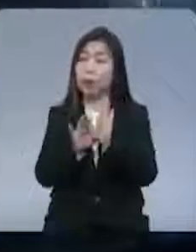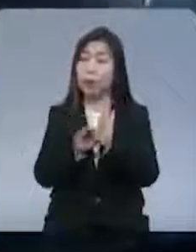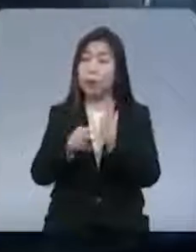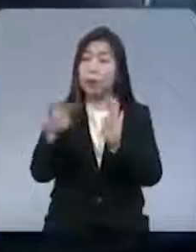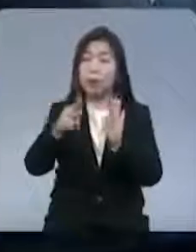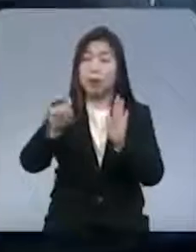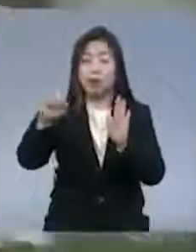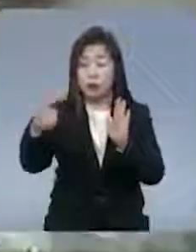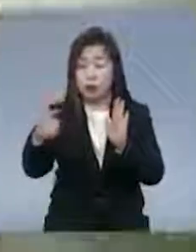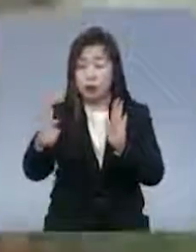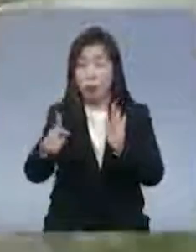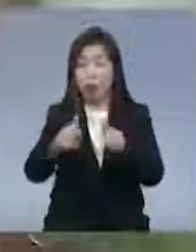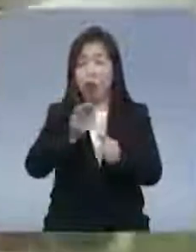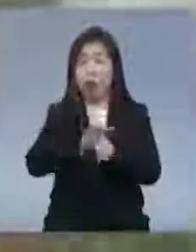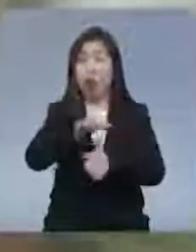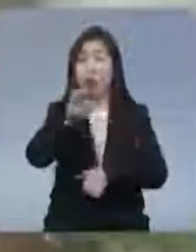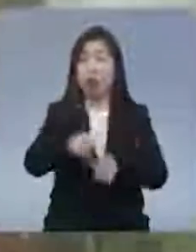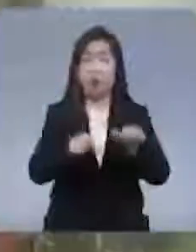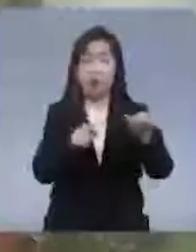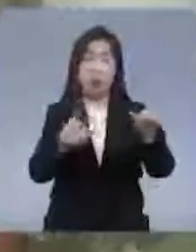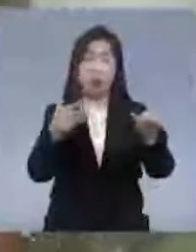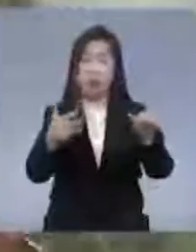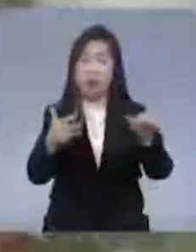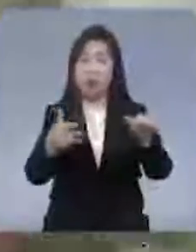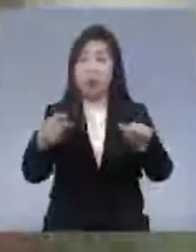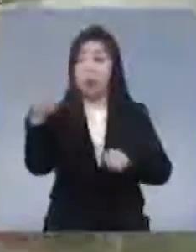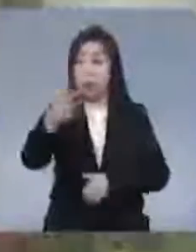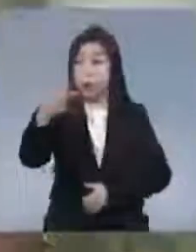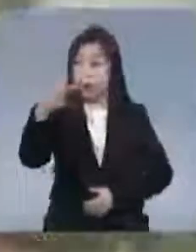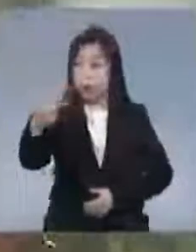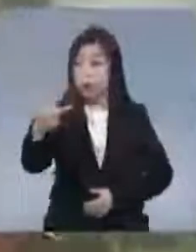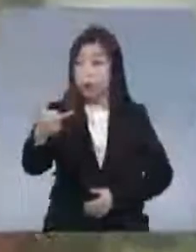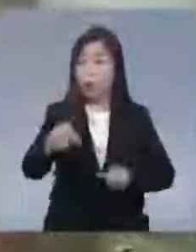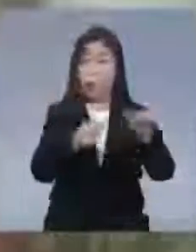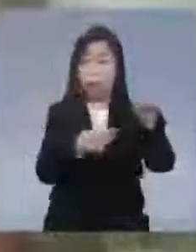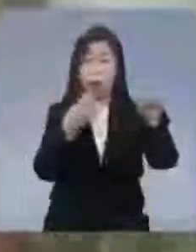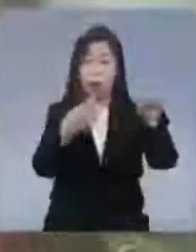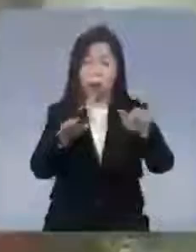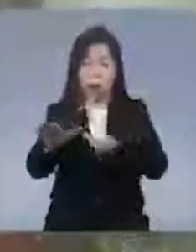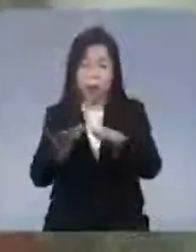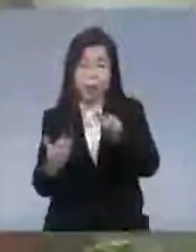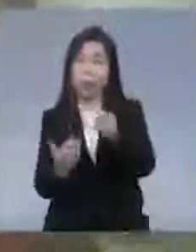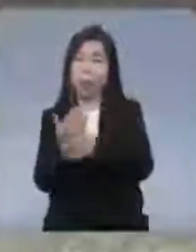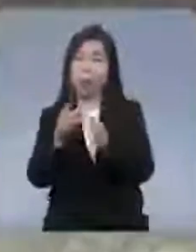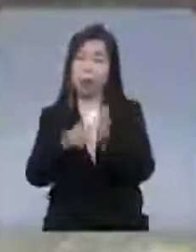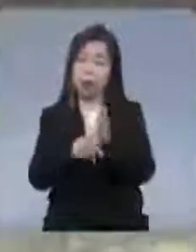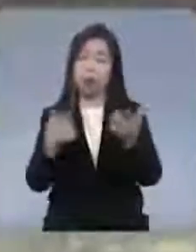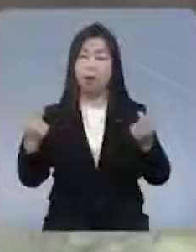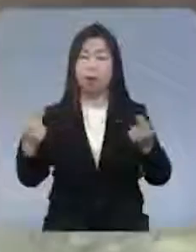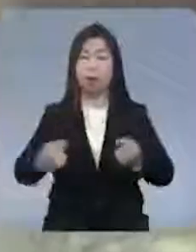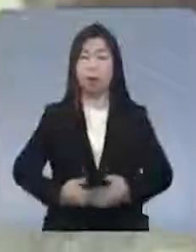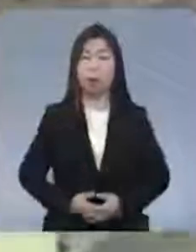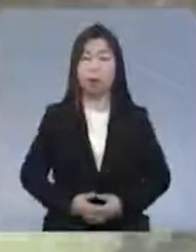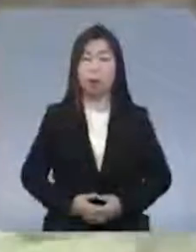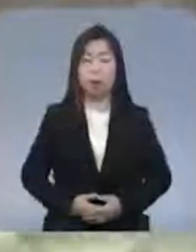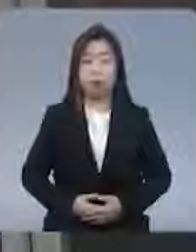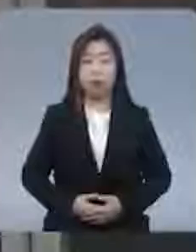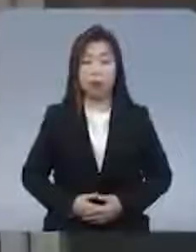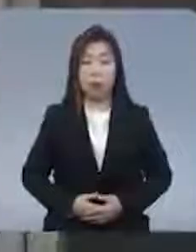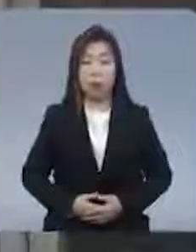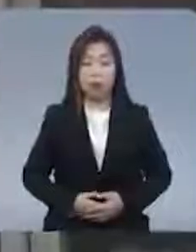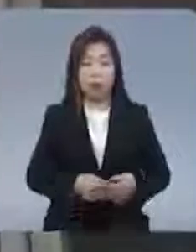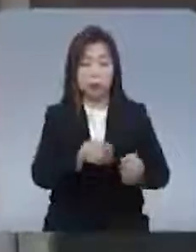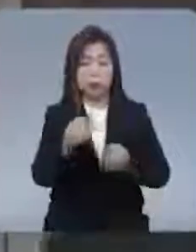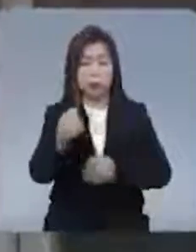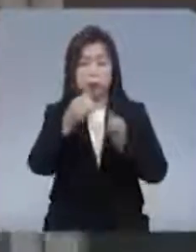kota gyeongju pada tahun 2016 dan gempa berkekuatan 5,4 kala Richter di Pohang pada 2017 kedua